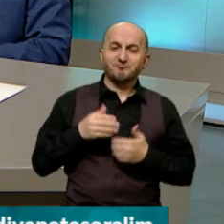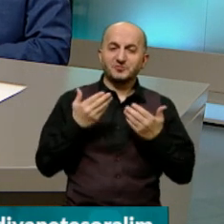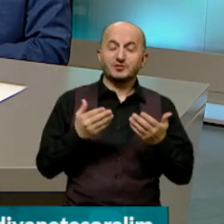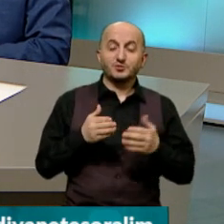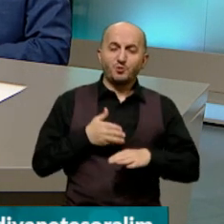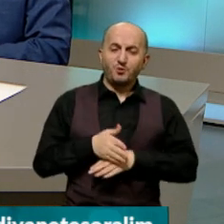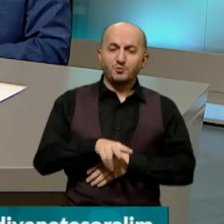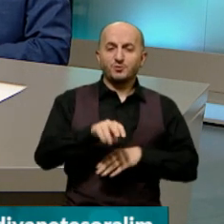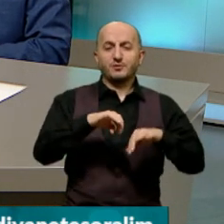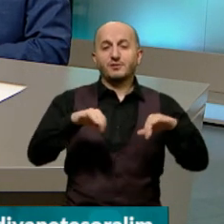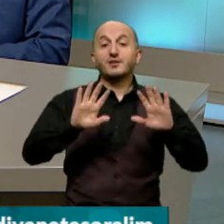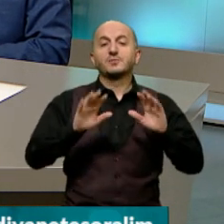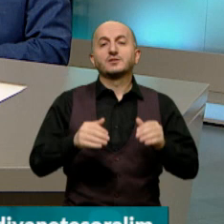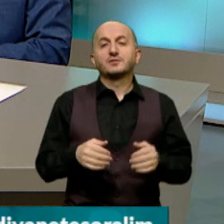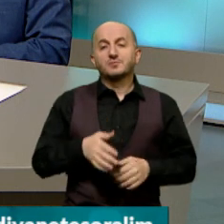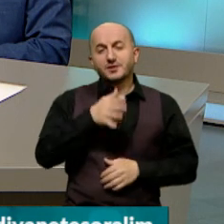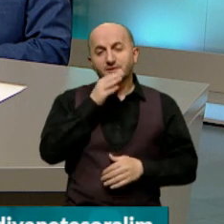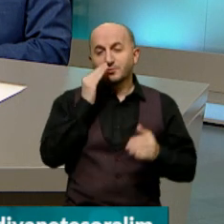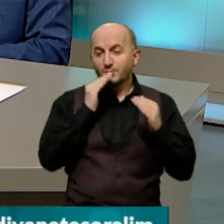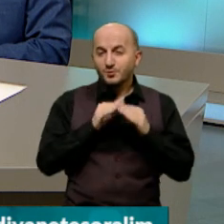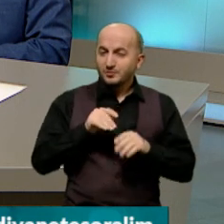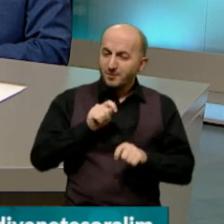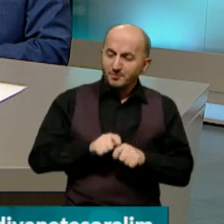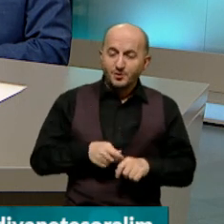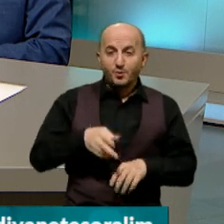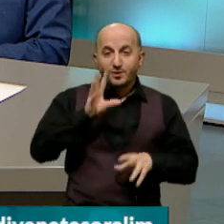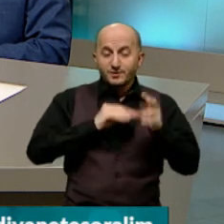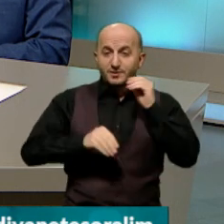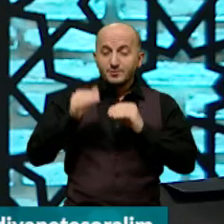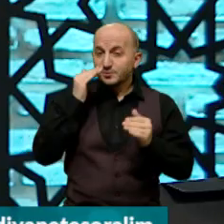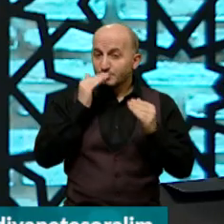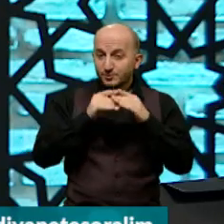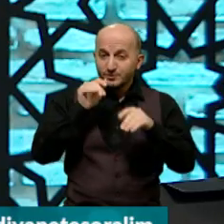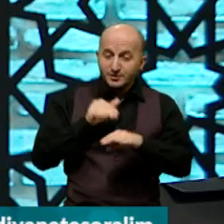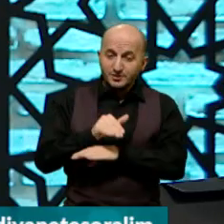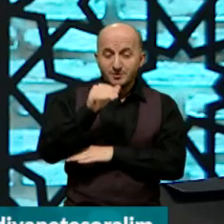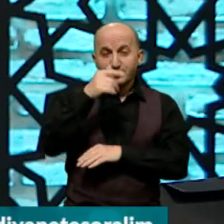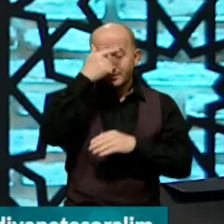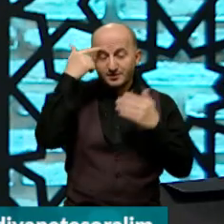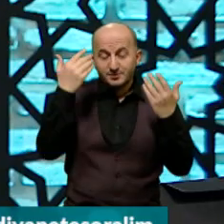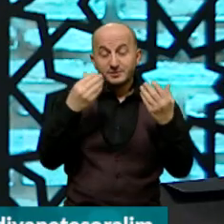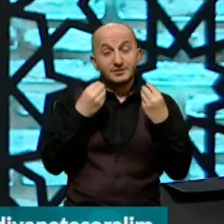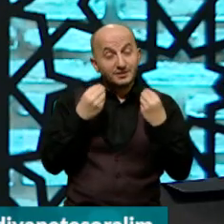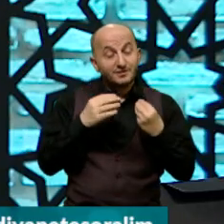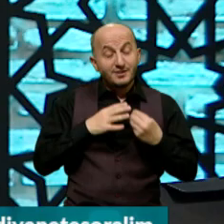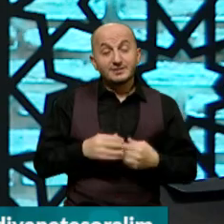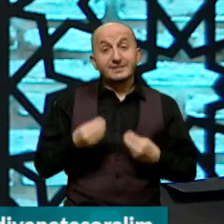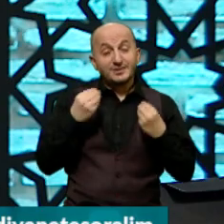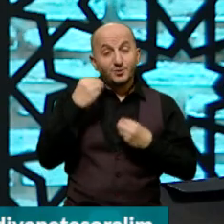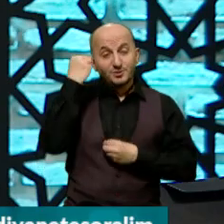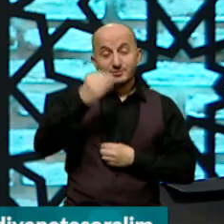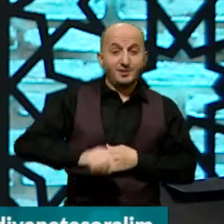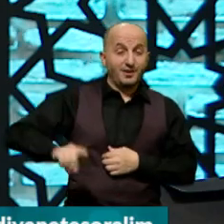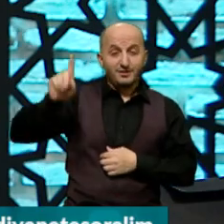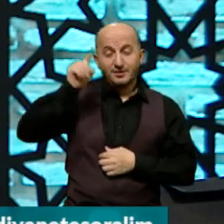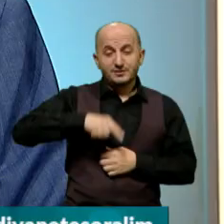doğru yoldan ayırmasın. Bildiklerimizi amel etmeyi, öğrendiklerimizi amel etmeyi nasip etsin. İyi ki varsınız, iyi ki hocamızsınız. Allah sizden,